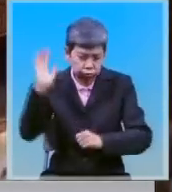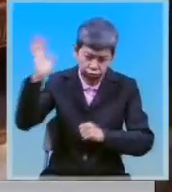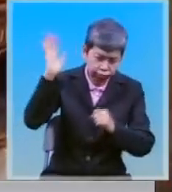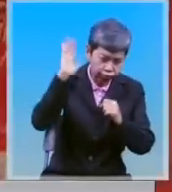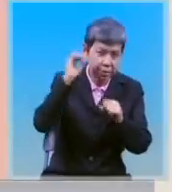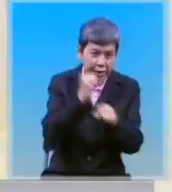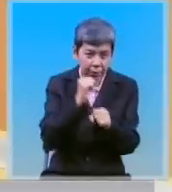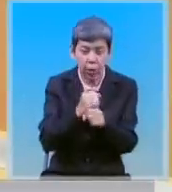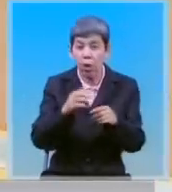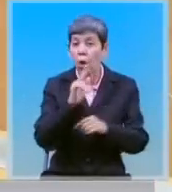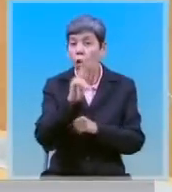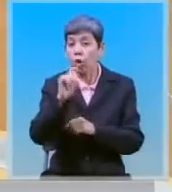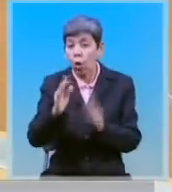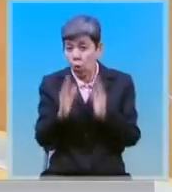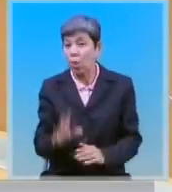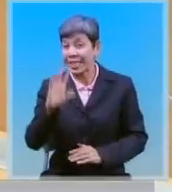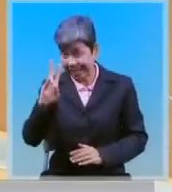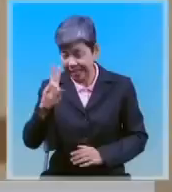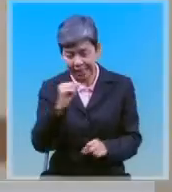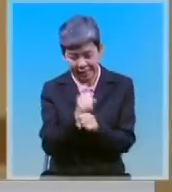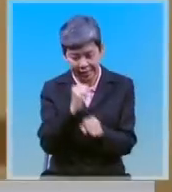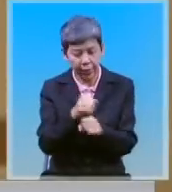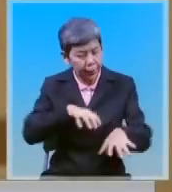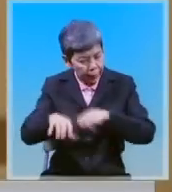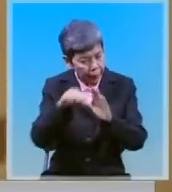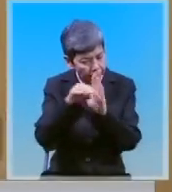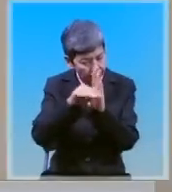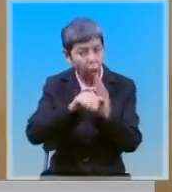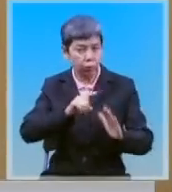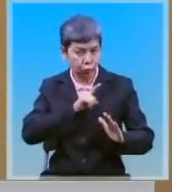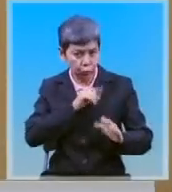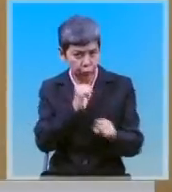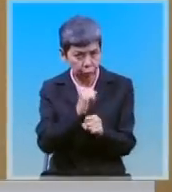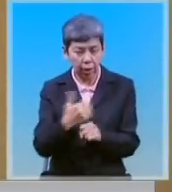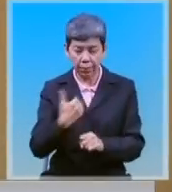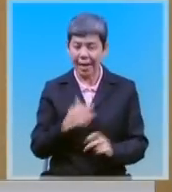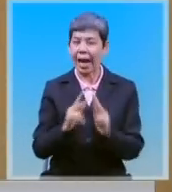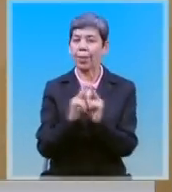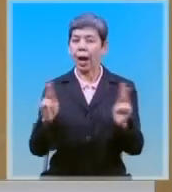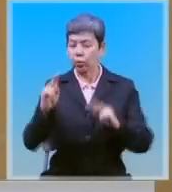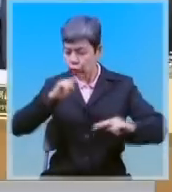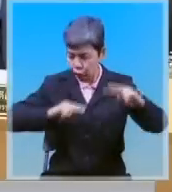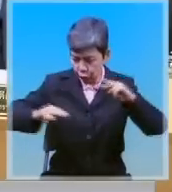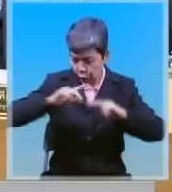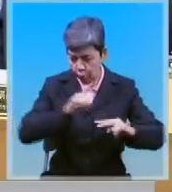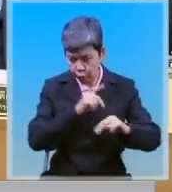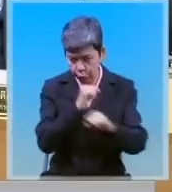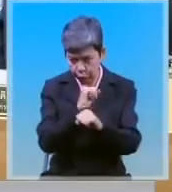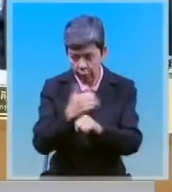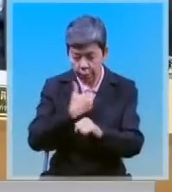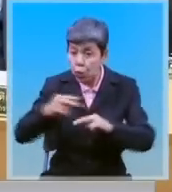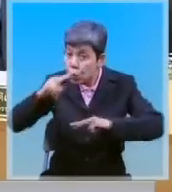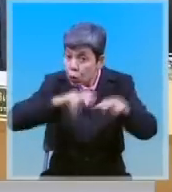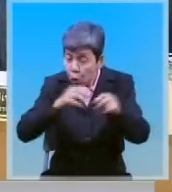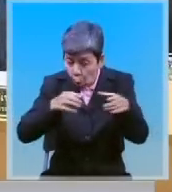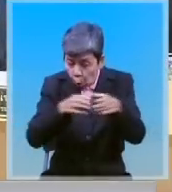ะที่7กกต.ผู้ปฏิบัติหน้าที่กำหนดและจัดการเลือกตั้งพร้อมกับเป็นกรรมการควบคุมกติกาและตรวจสอบค